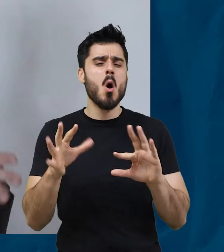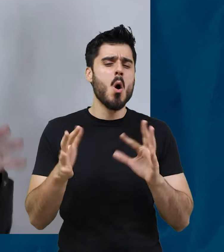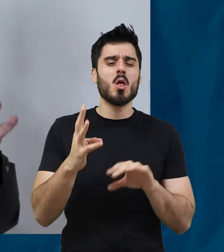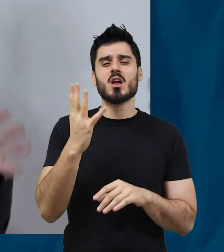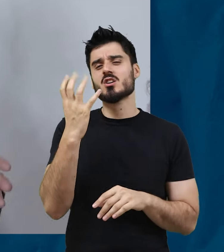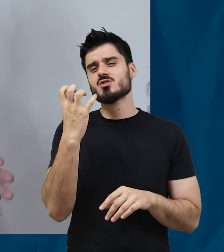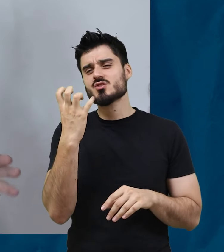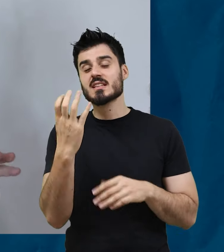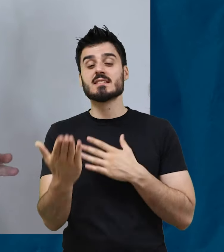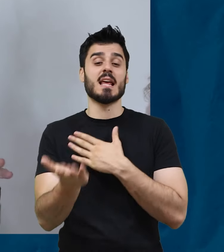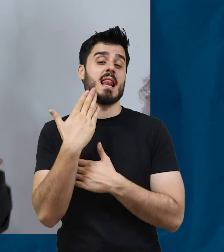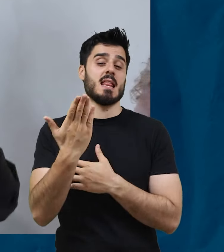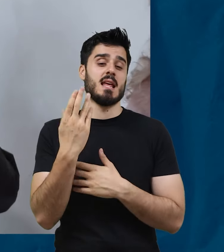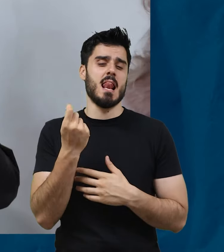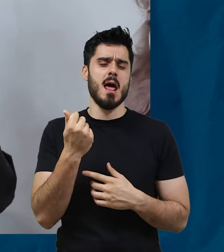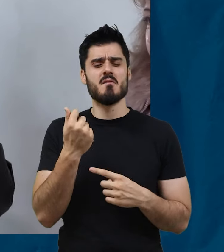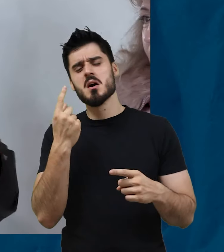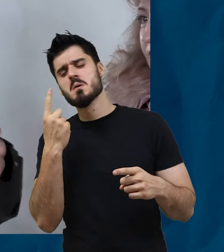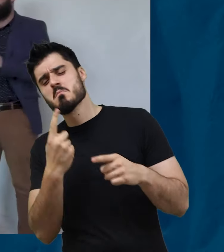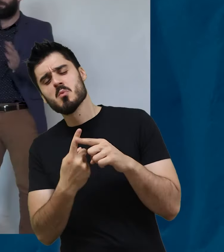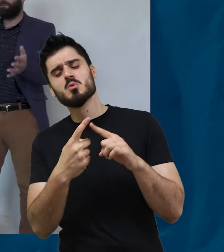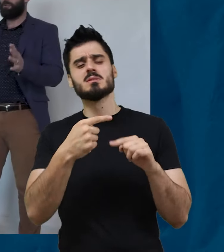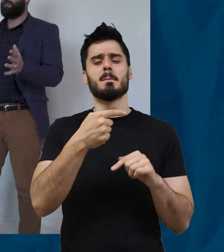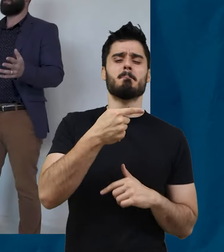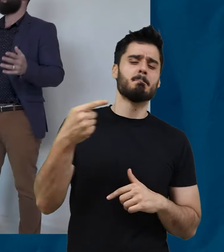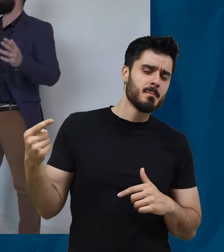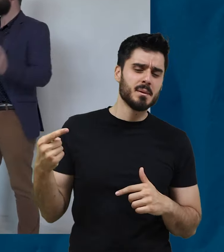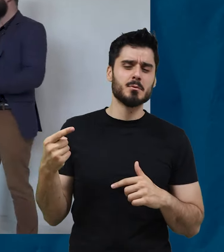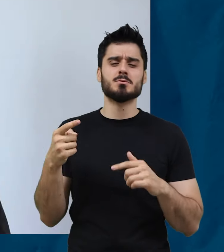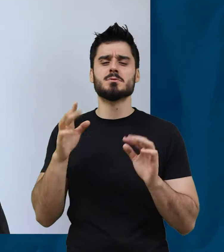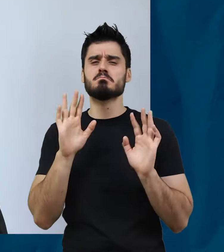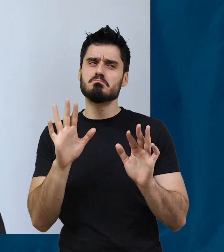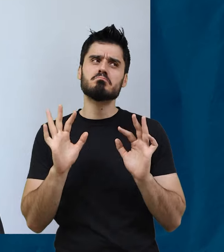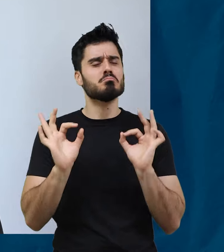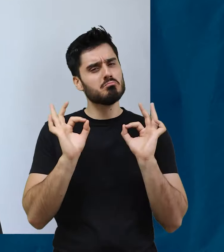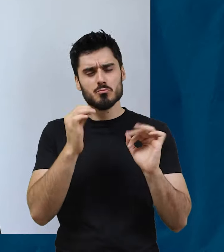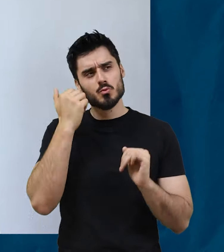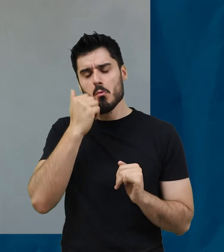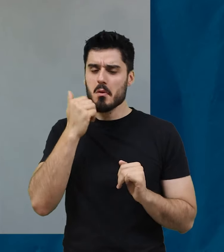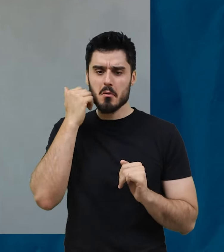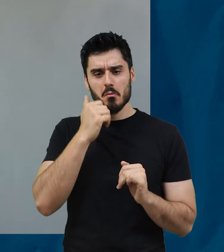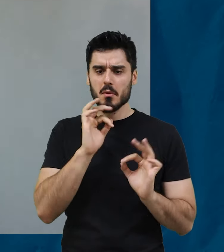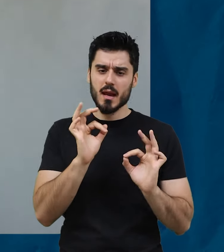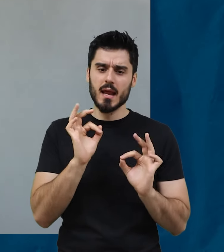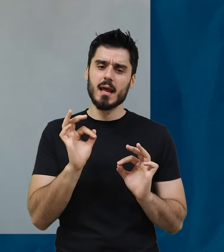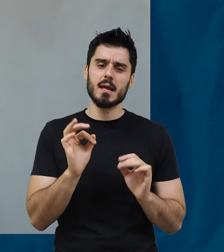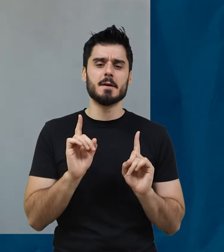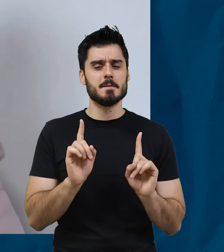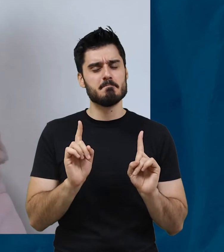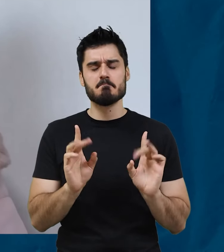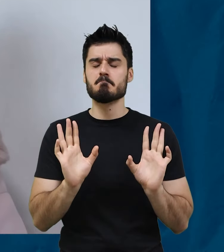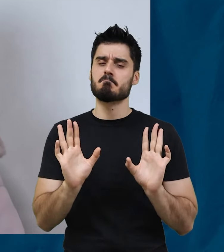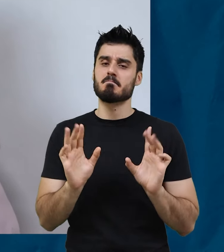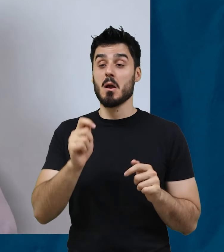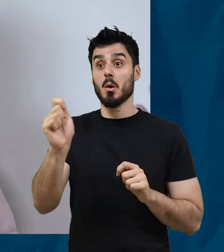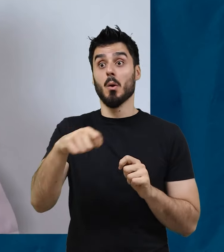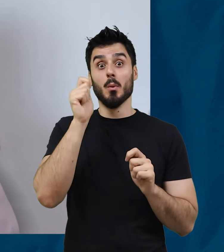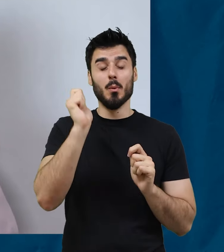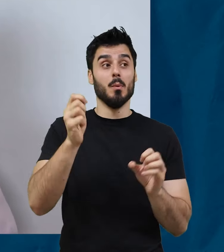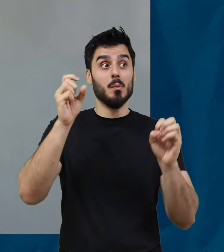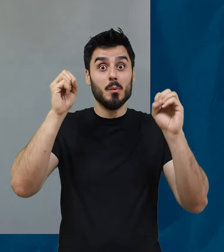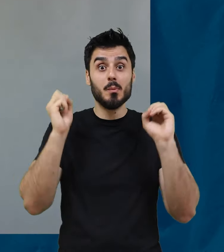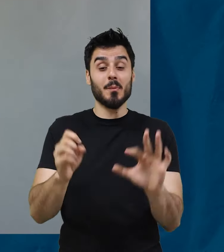около 40 000 лева, плюс-минус. Смятам, че нещата са съвсем приемливи. Дизайнерите са с хората с вълшебните пръчки. Така ще е.